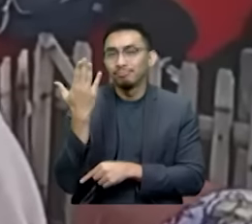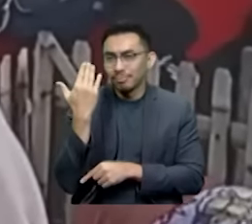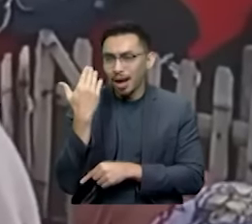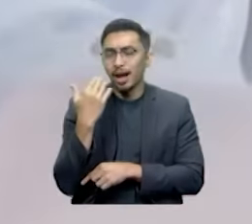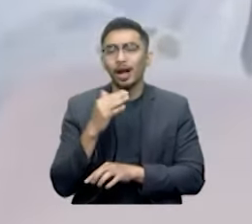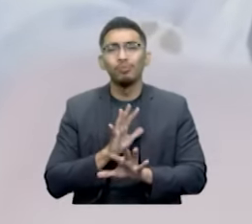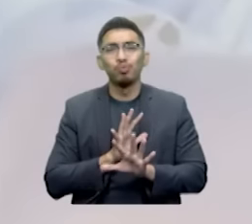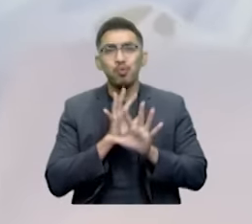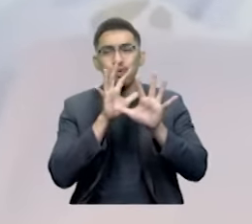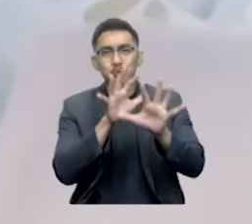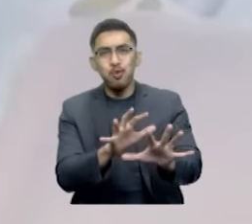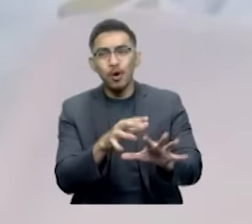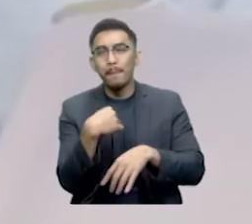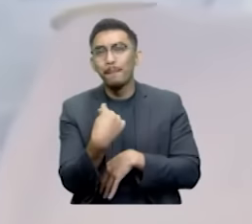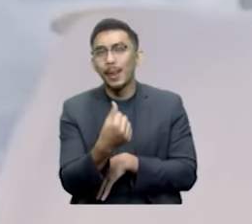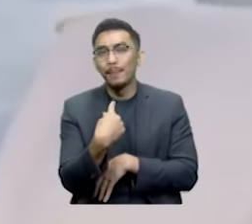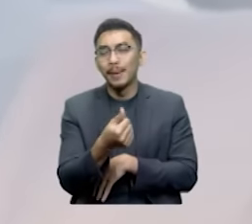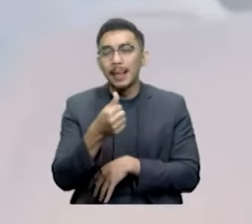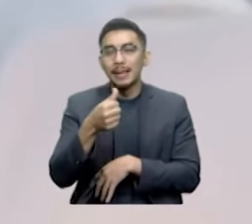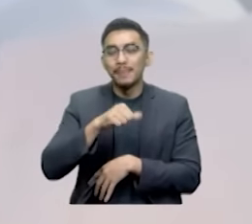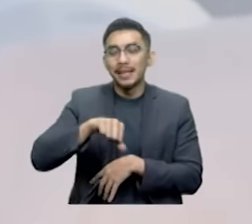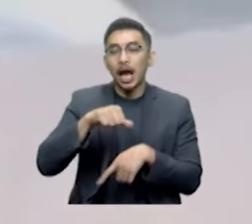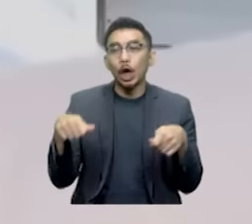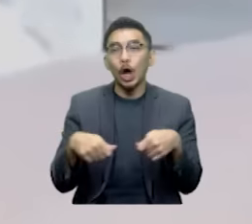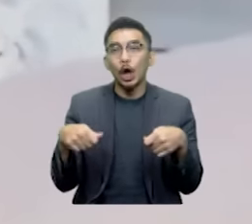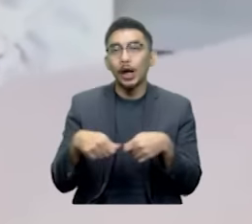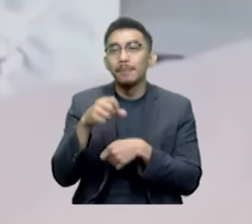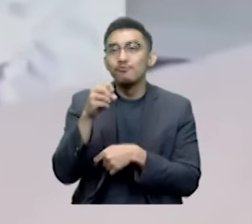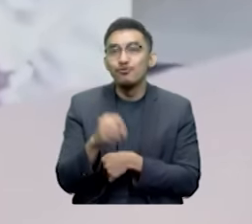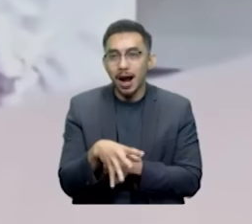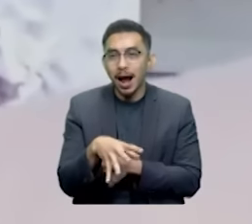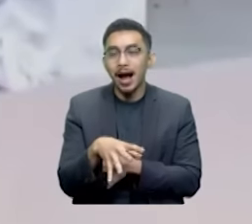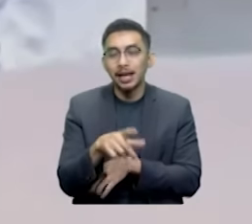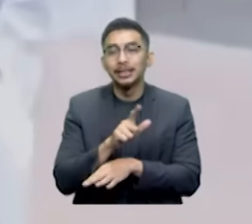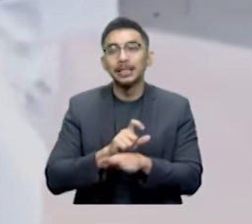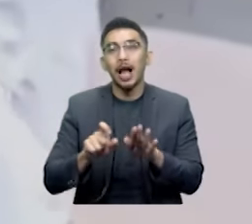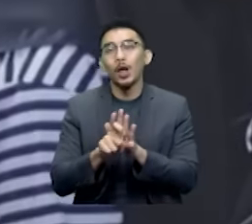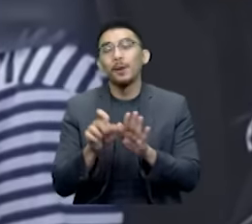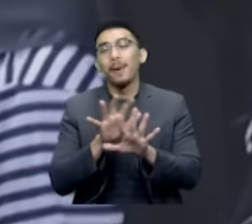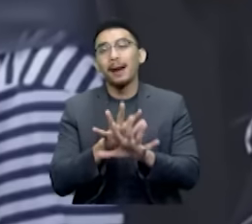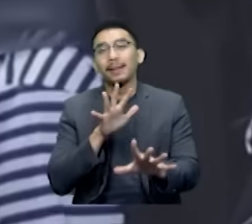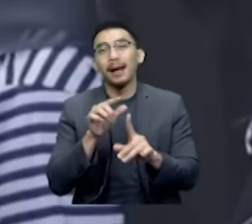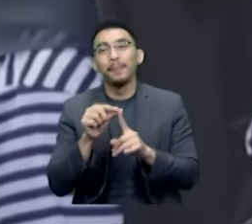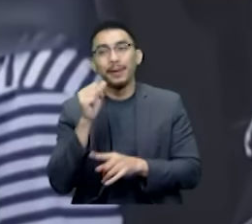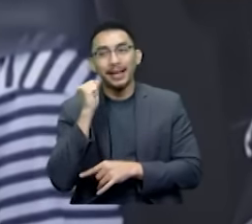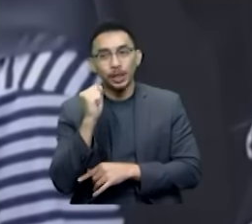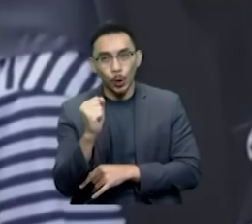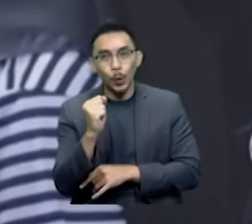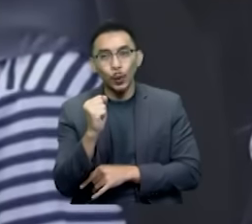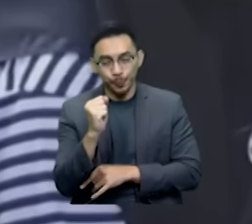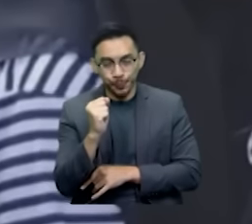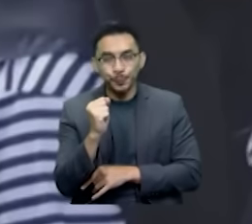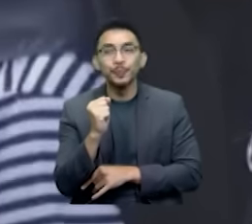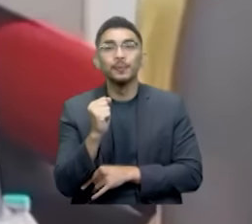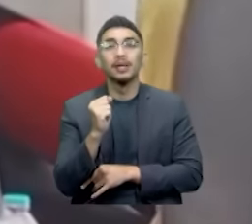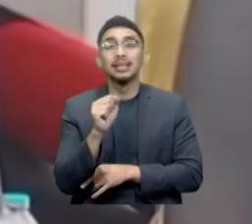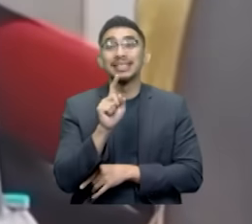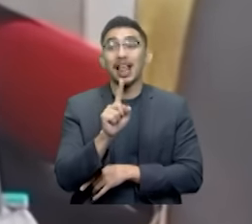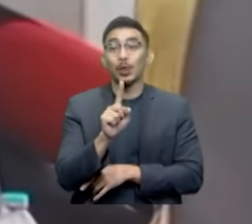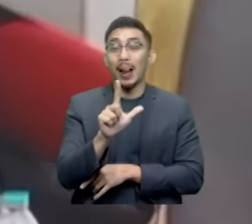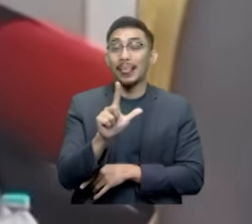Jawa Barat II, Abdul Holik Ahmad, bersama caleg DPRD Kabupaten Bandung, Supri Hadin. Warga dapat menembus 1 liter minyak goreng